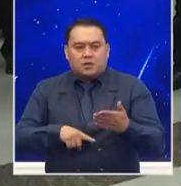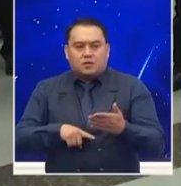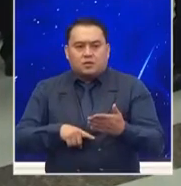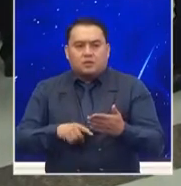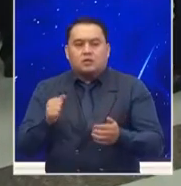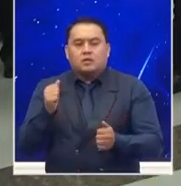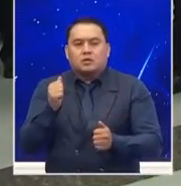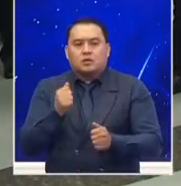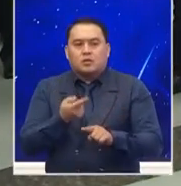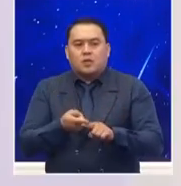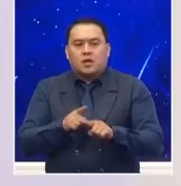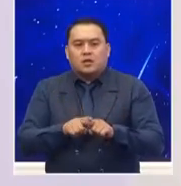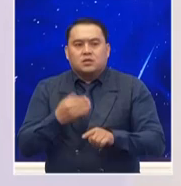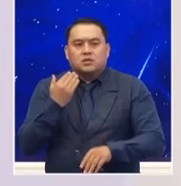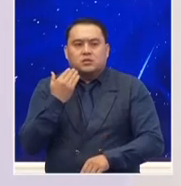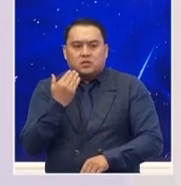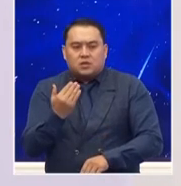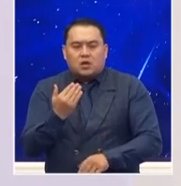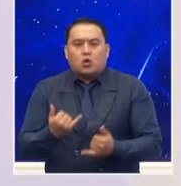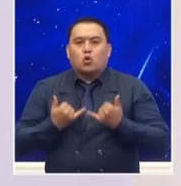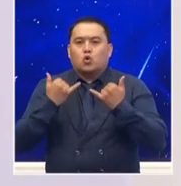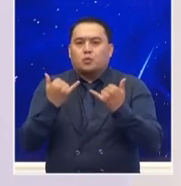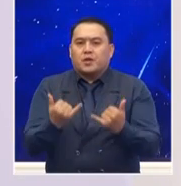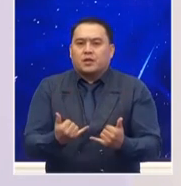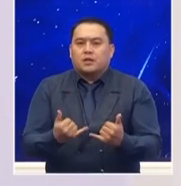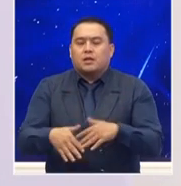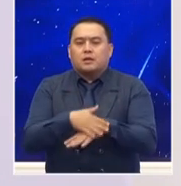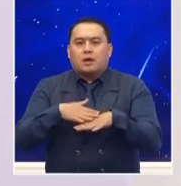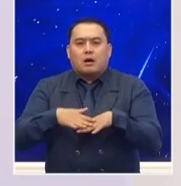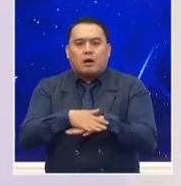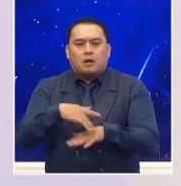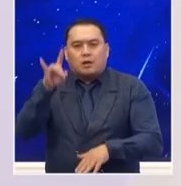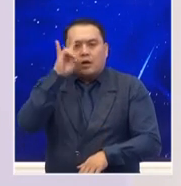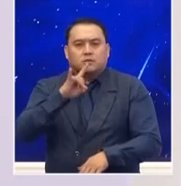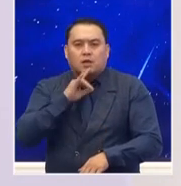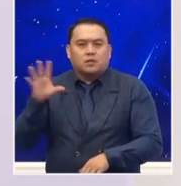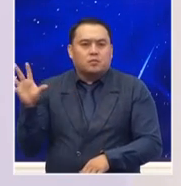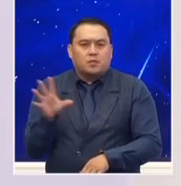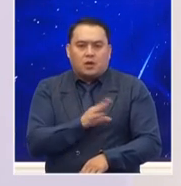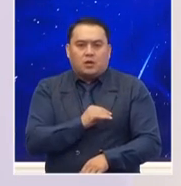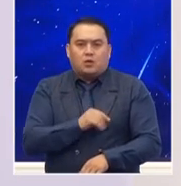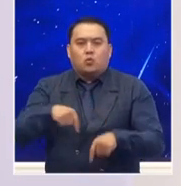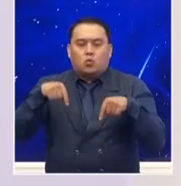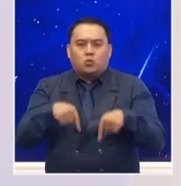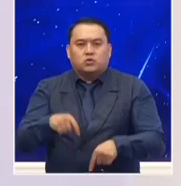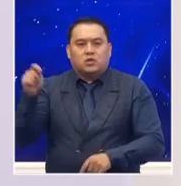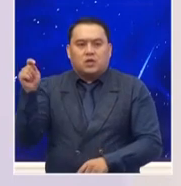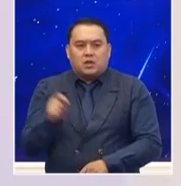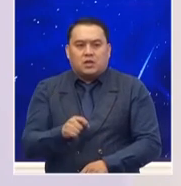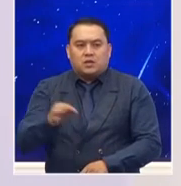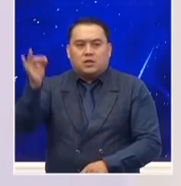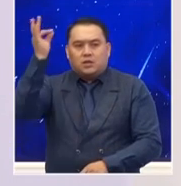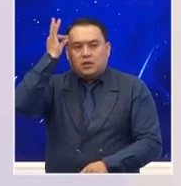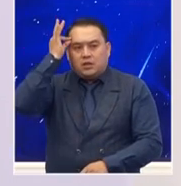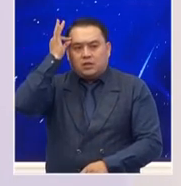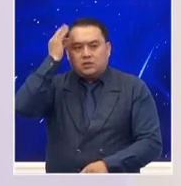болсын. Бейсекеңді қадірлейтін, құрметтейтін қалың қазақ осы жерге келіп, бір сәт болса да есін алып